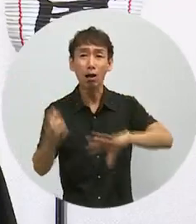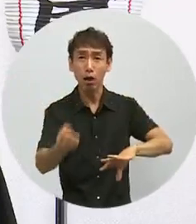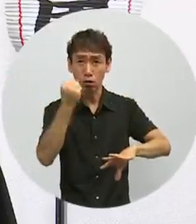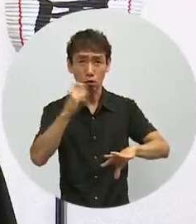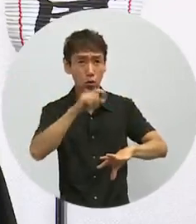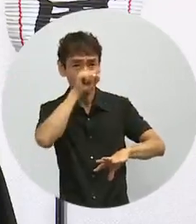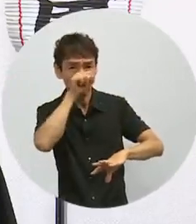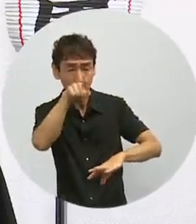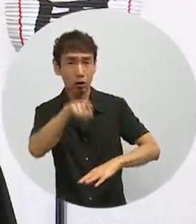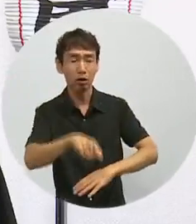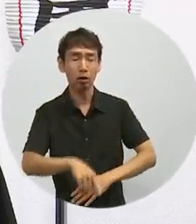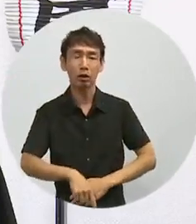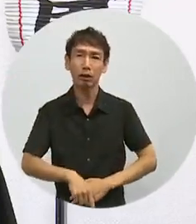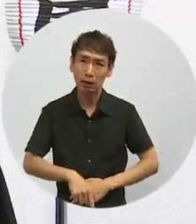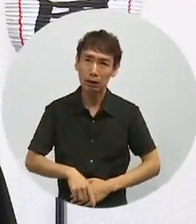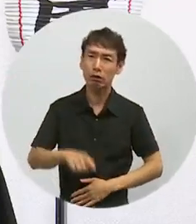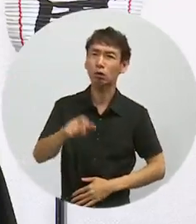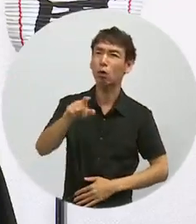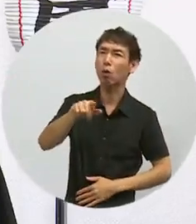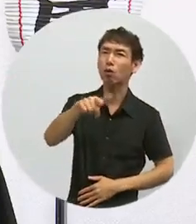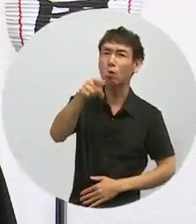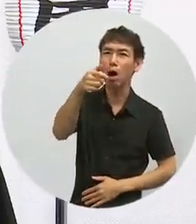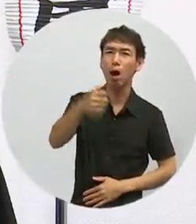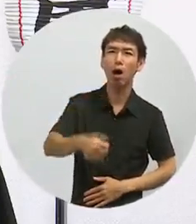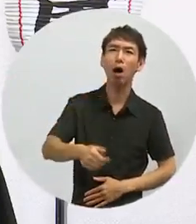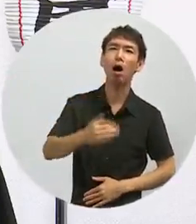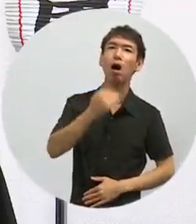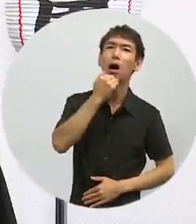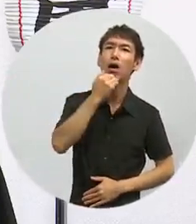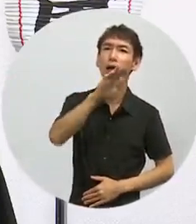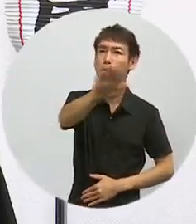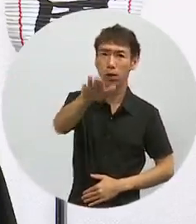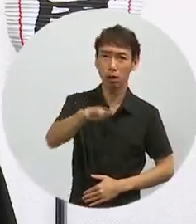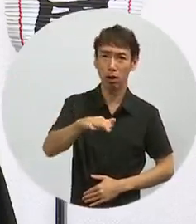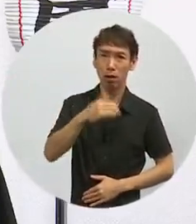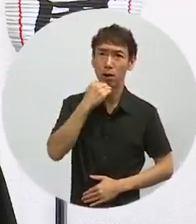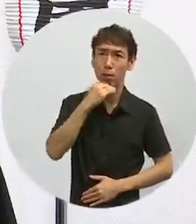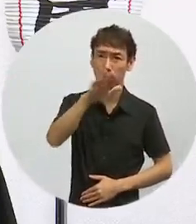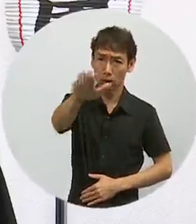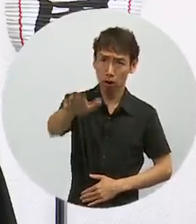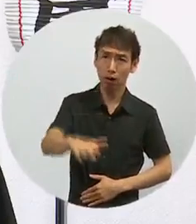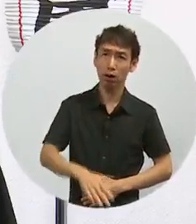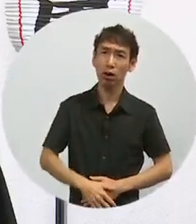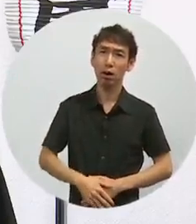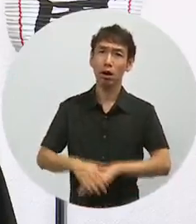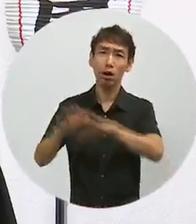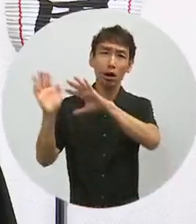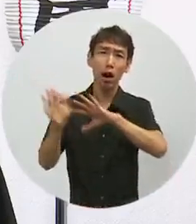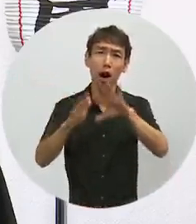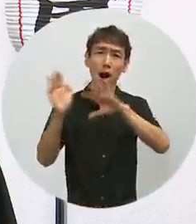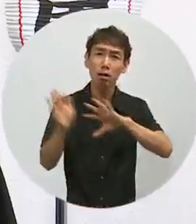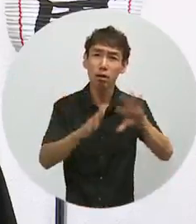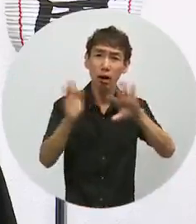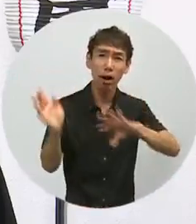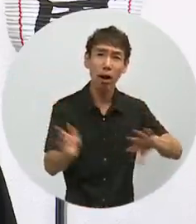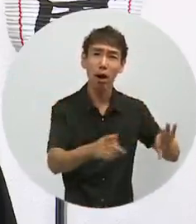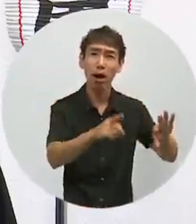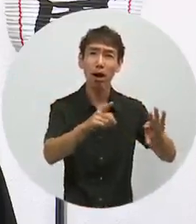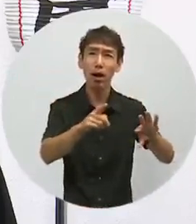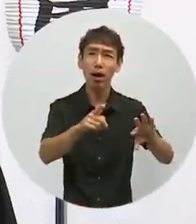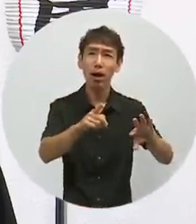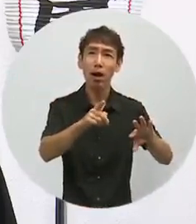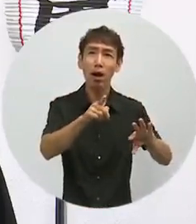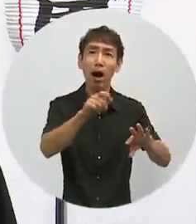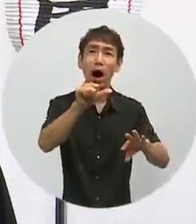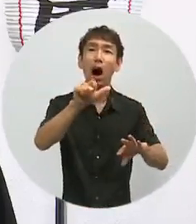やいや、ちょっと待ちなさい、ちょっと待ちなさい、風なんてね、風なんて聞いてくださいよ、あれがあった